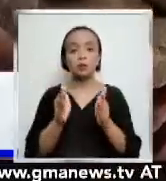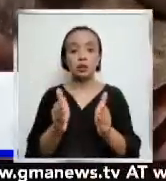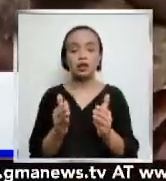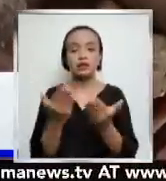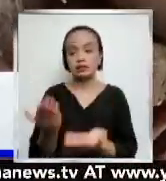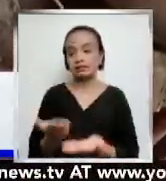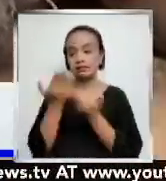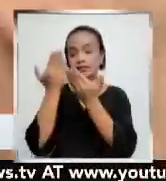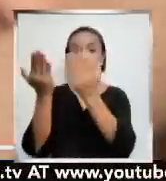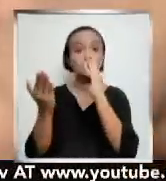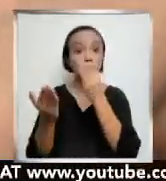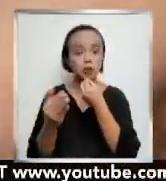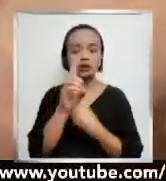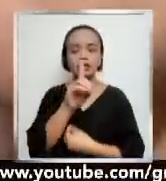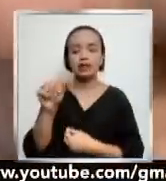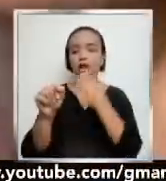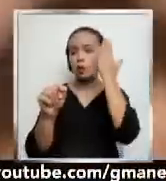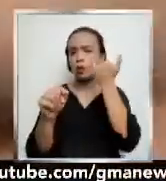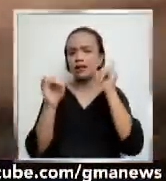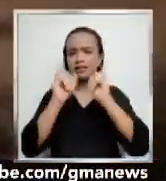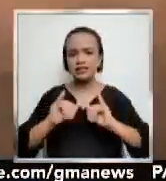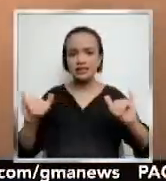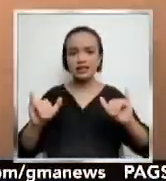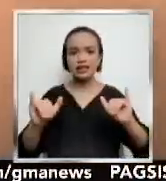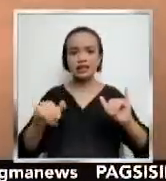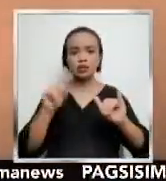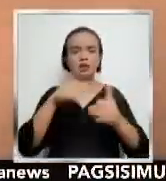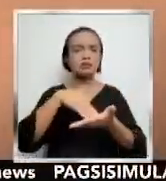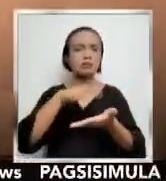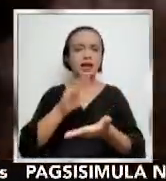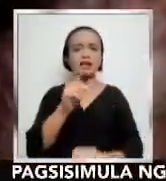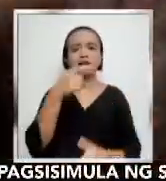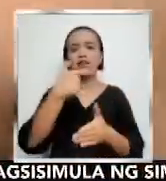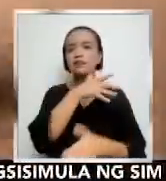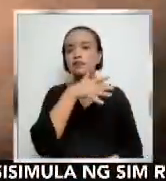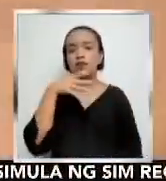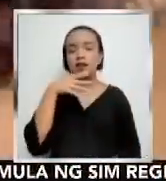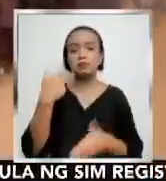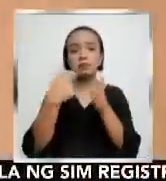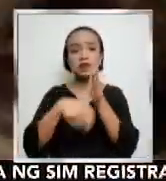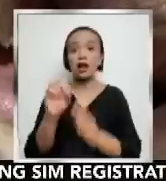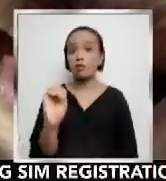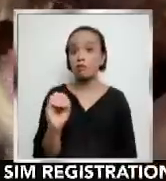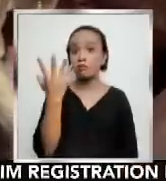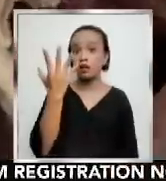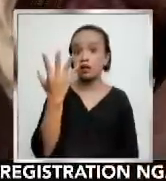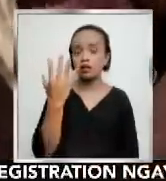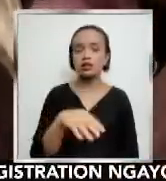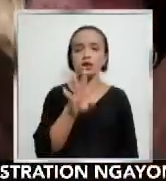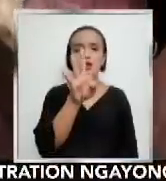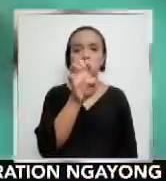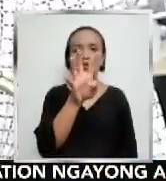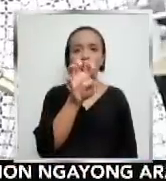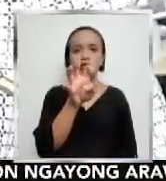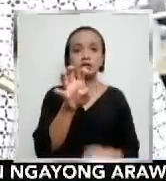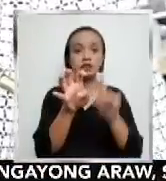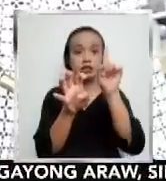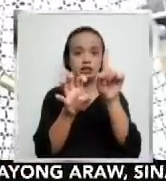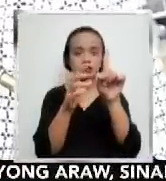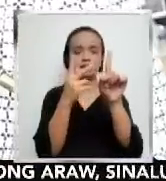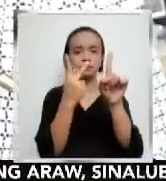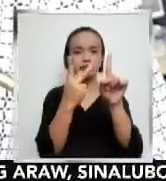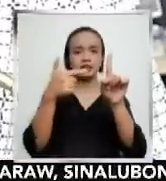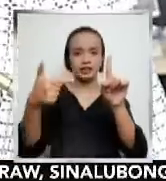lalo't nananatiling mataas ang farm gate price ng sibuyas ngayon na umaabot raw hanggang 400 pesos kada kilo. Yung